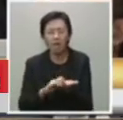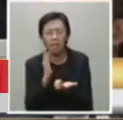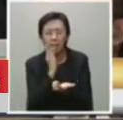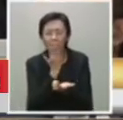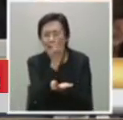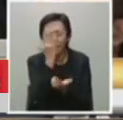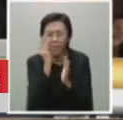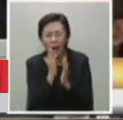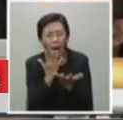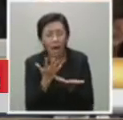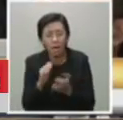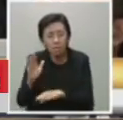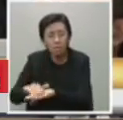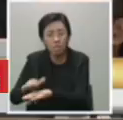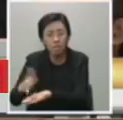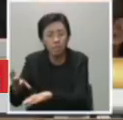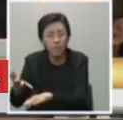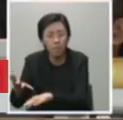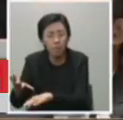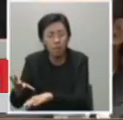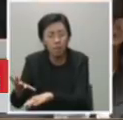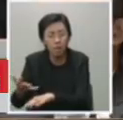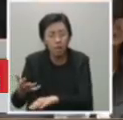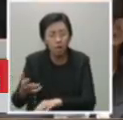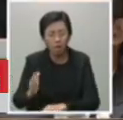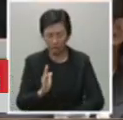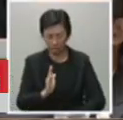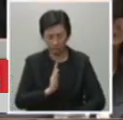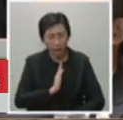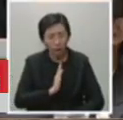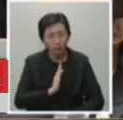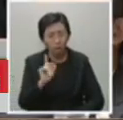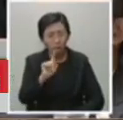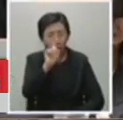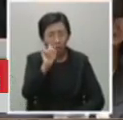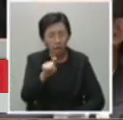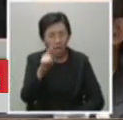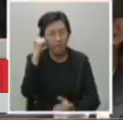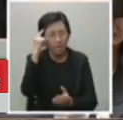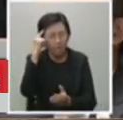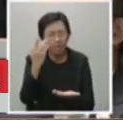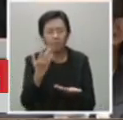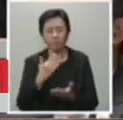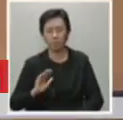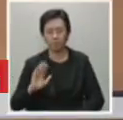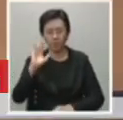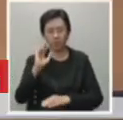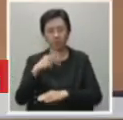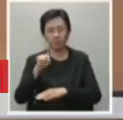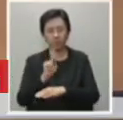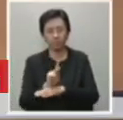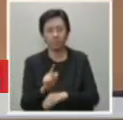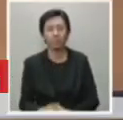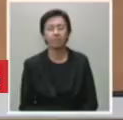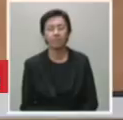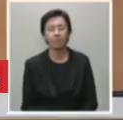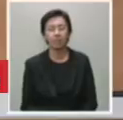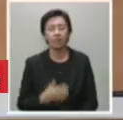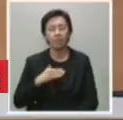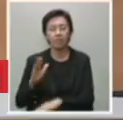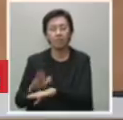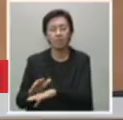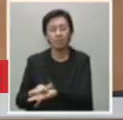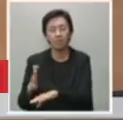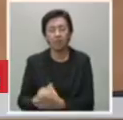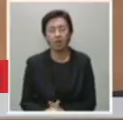กี้เนี่ยท่านประธานไม่ตักเตือนบ้างเลยท่านประธานปฏิบัติหน้าที่เป็นกลางไหมครับท่านพิจารณาเองครับผมประท้วงท่านครับ ผมไม่ตักเตือนได้ยังไ